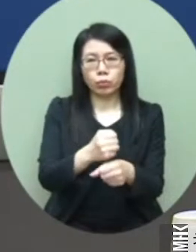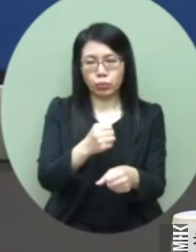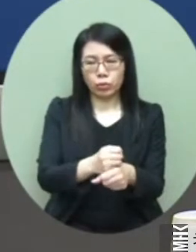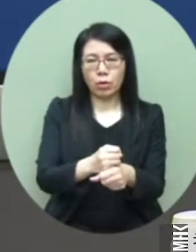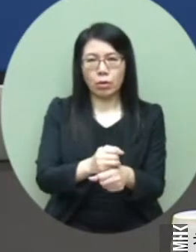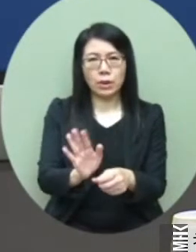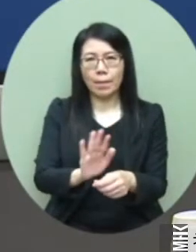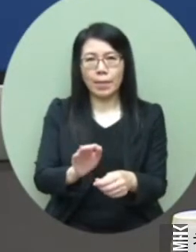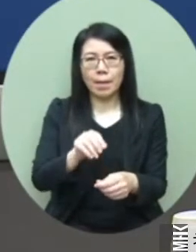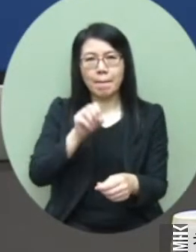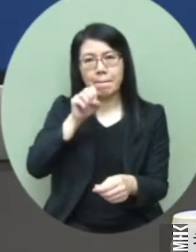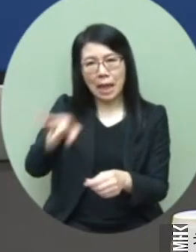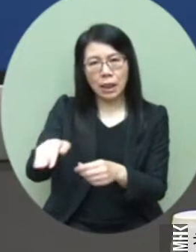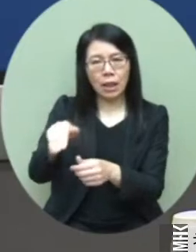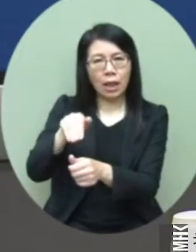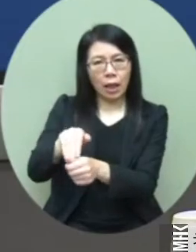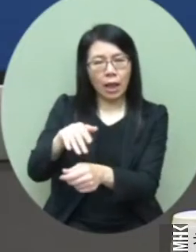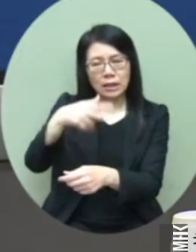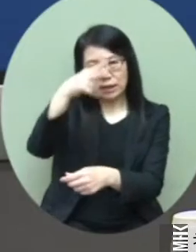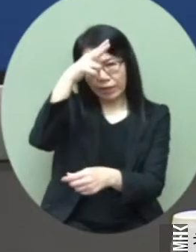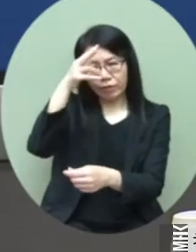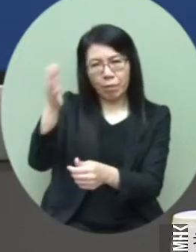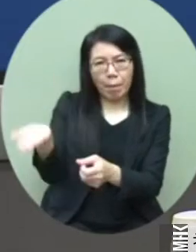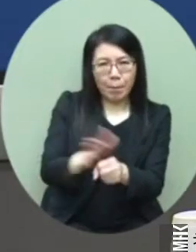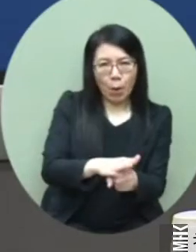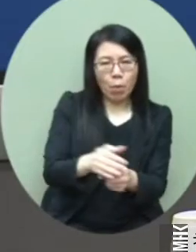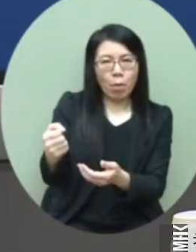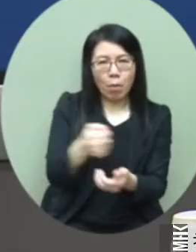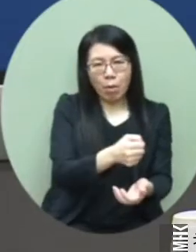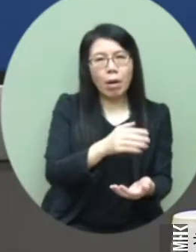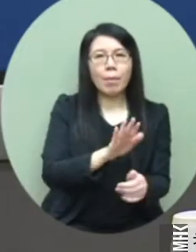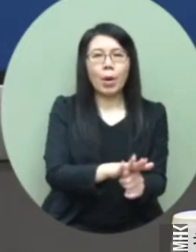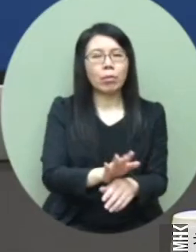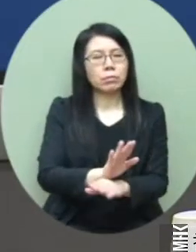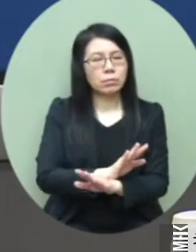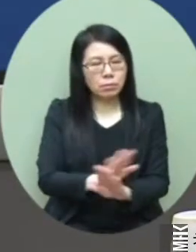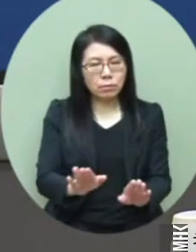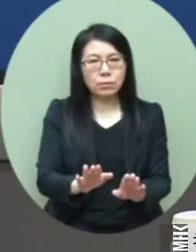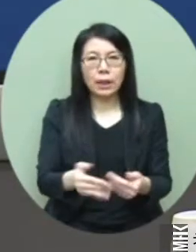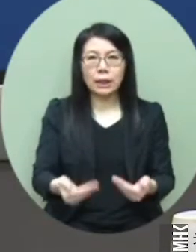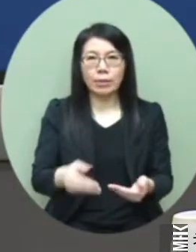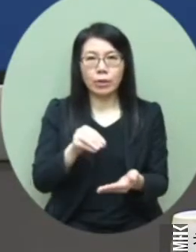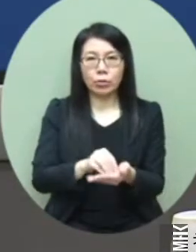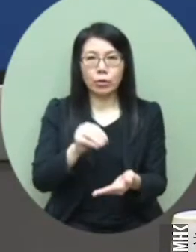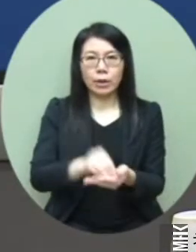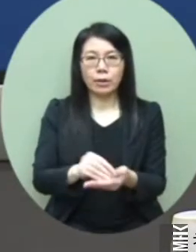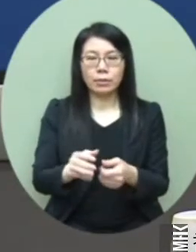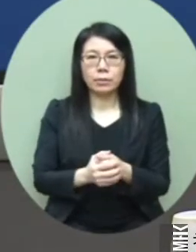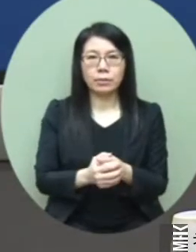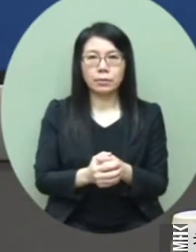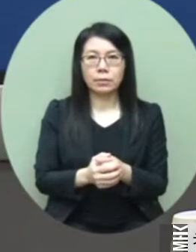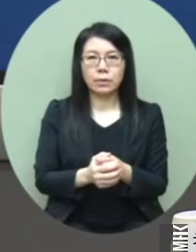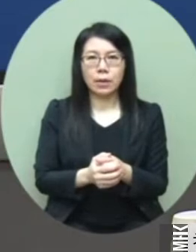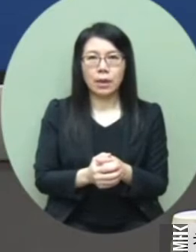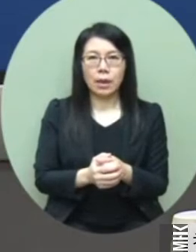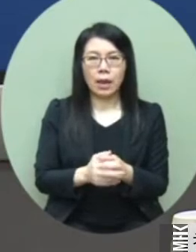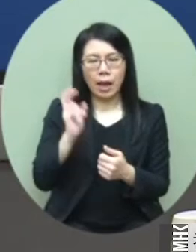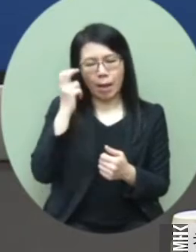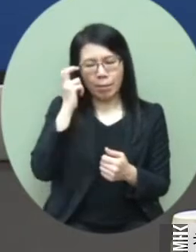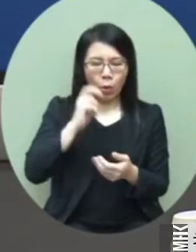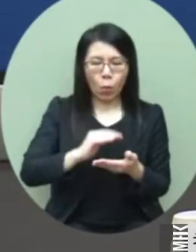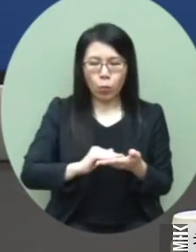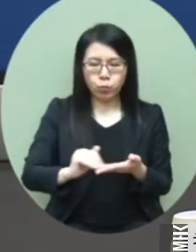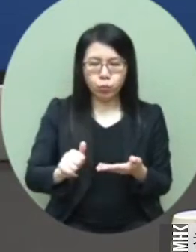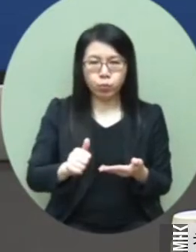贴所以我觉得今天我们做的决定是一个经过了详细的考虑的